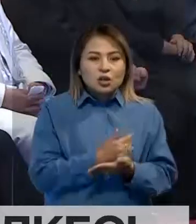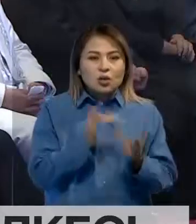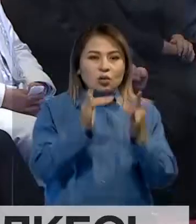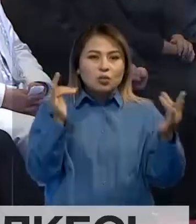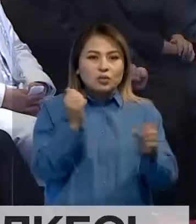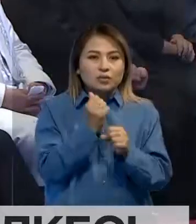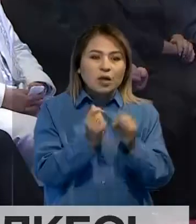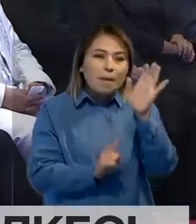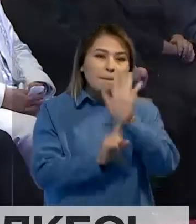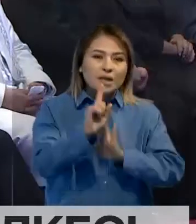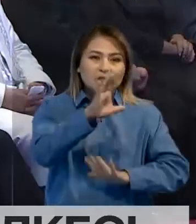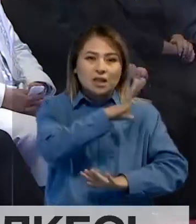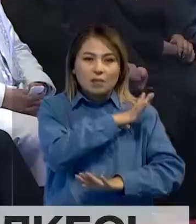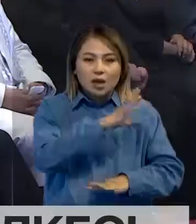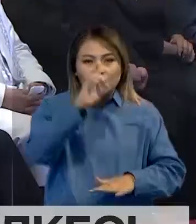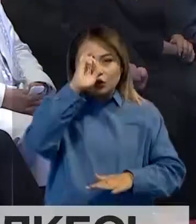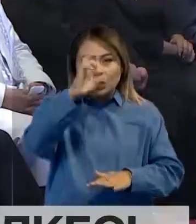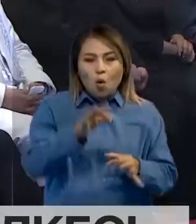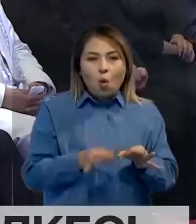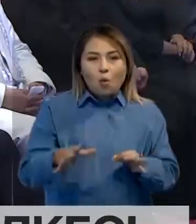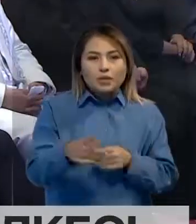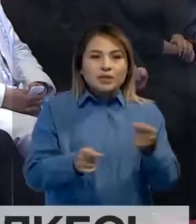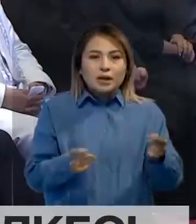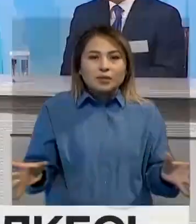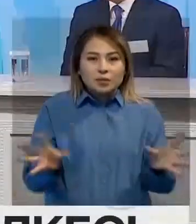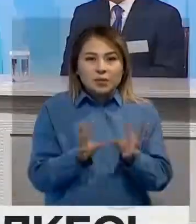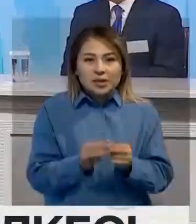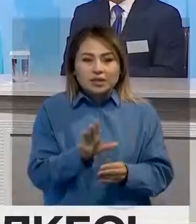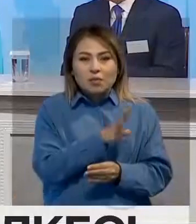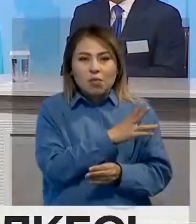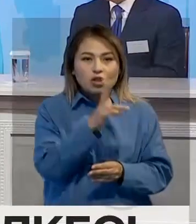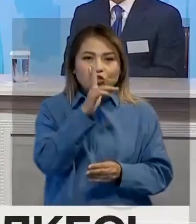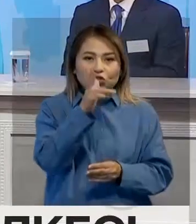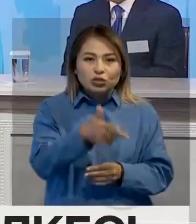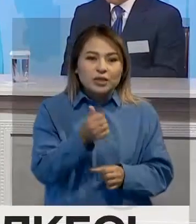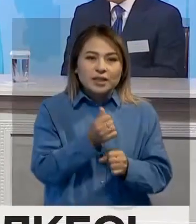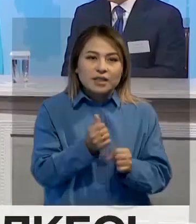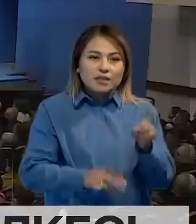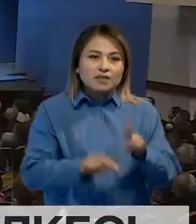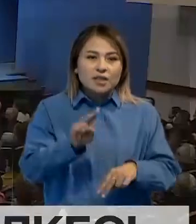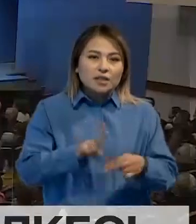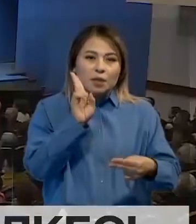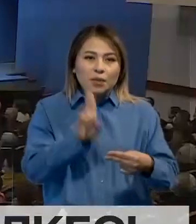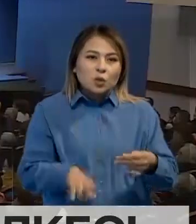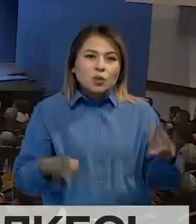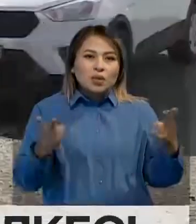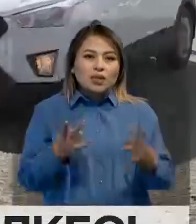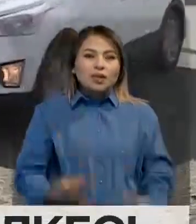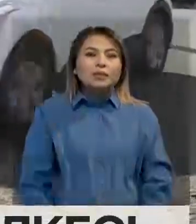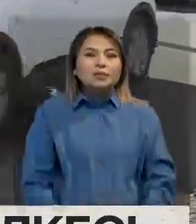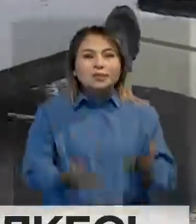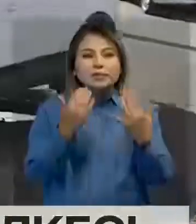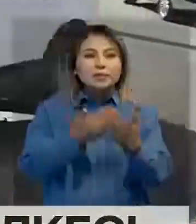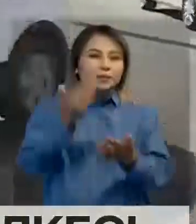құрылысы басталды. Үкімет облыс әкімдігімен бірлесіп, оны 3 жылда салып бітіруге тиіс.